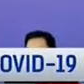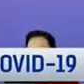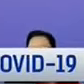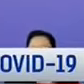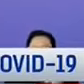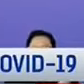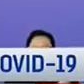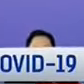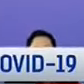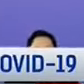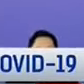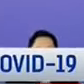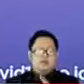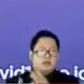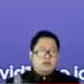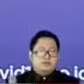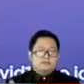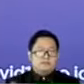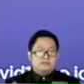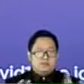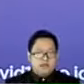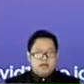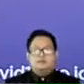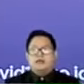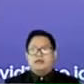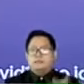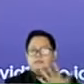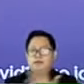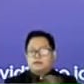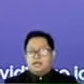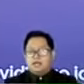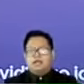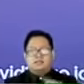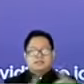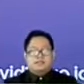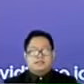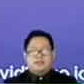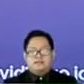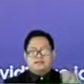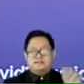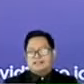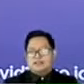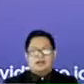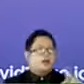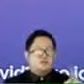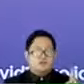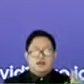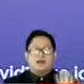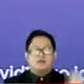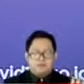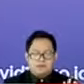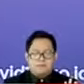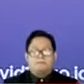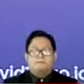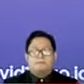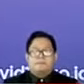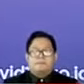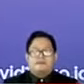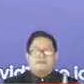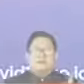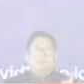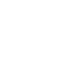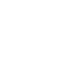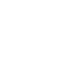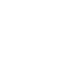tidak lagi perlu mencetak sertifikat vaksin sekaligus juga dapat melindungi data pribadi dari potensi kebocoran dan